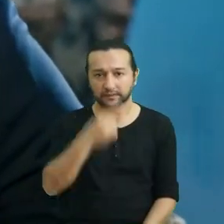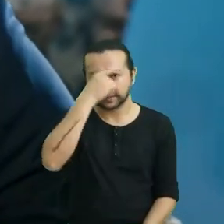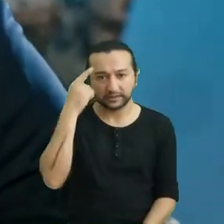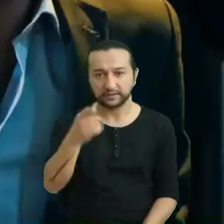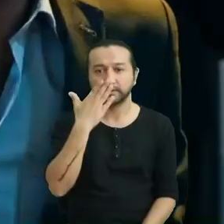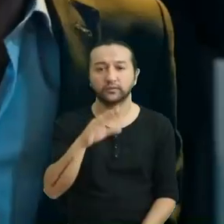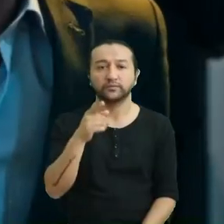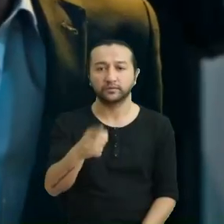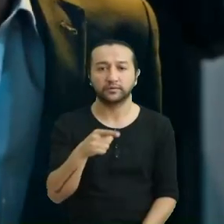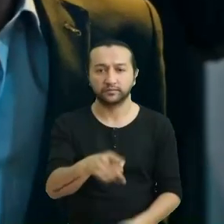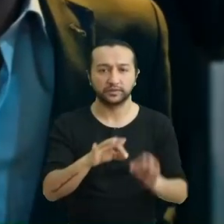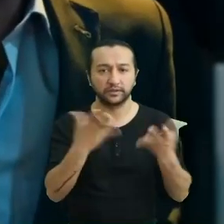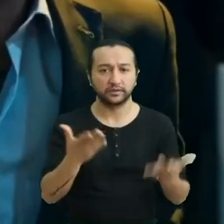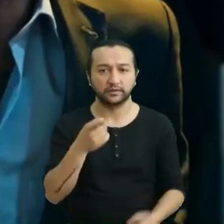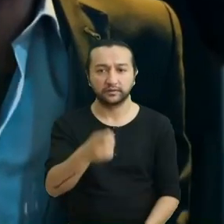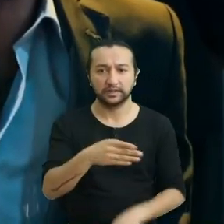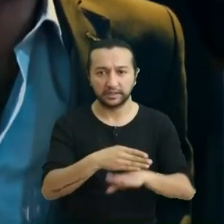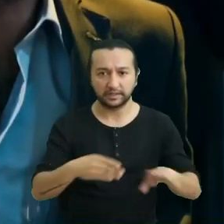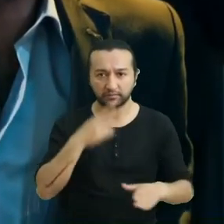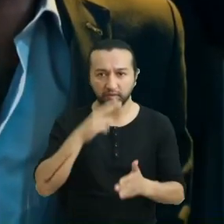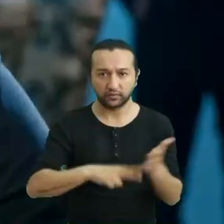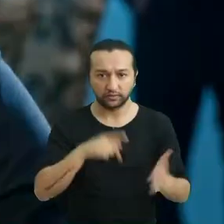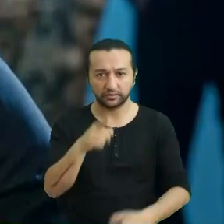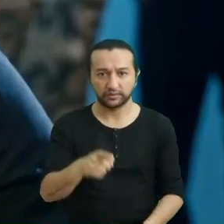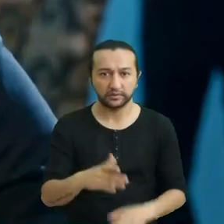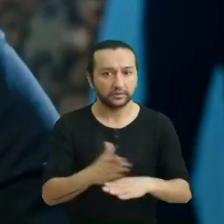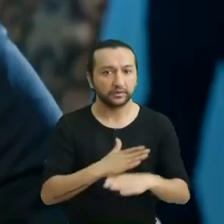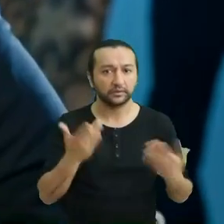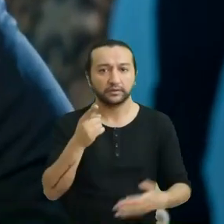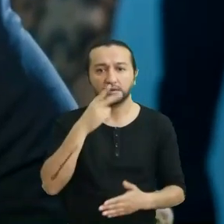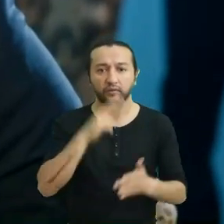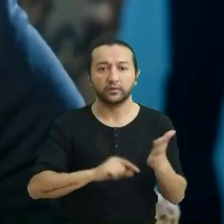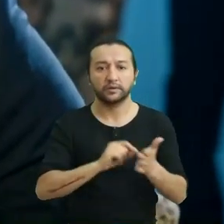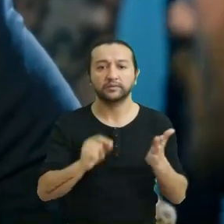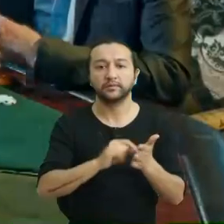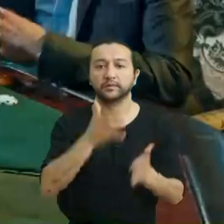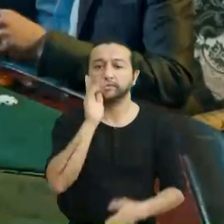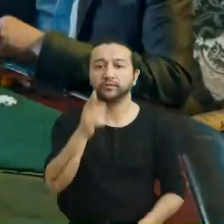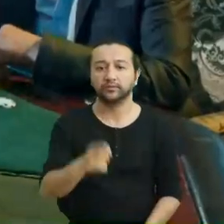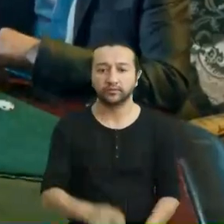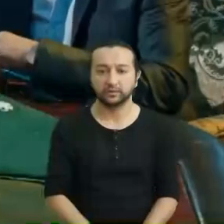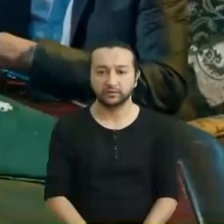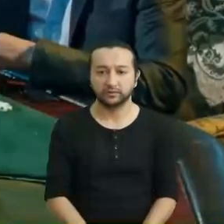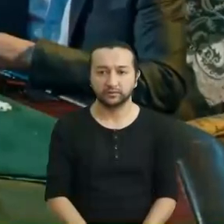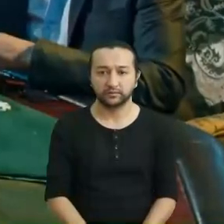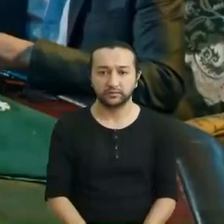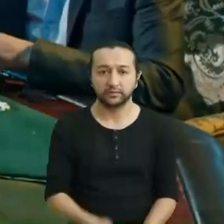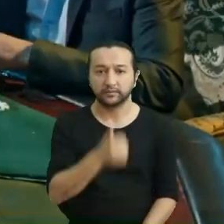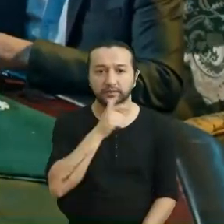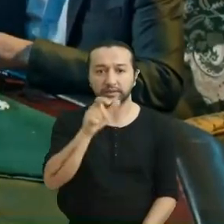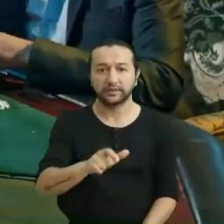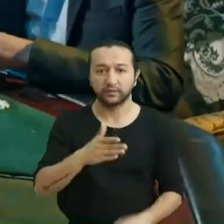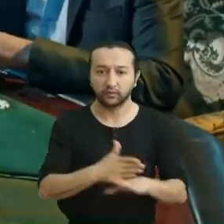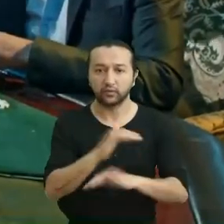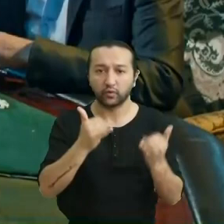Şansın yokmuş. Bu ne ya? Kart mı okuyorsun sen? Niye? Sen okuma yazma bilmiyor musun? Beyler adam